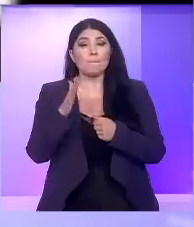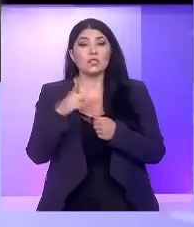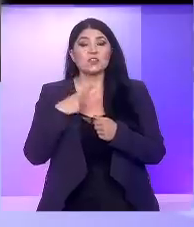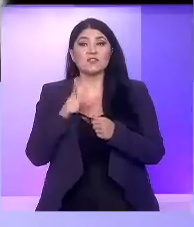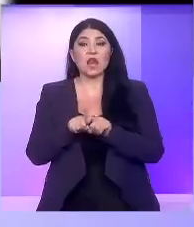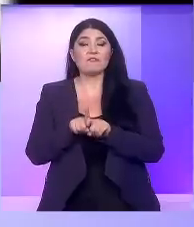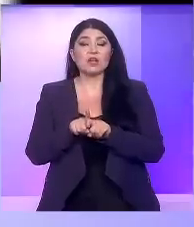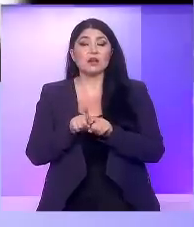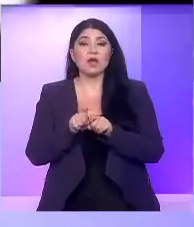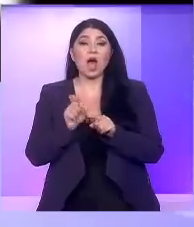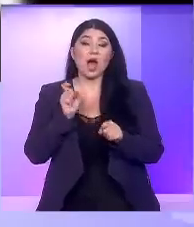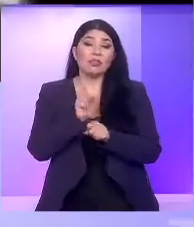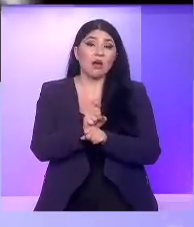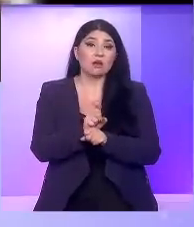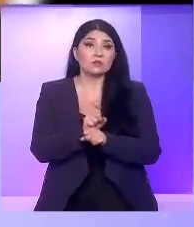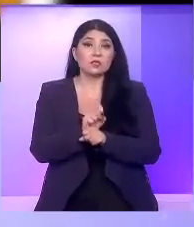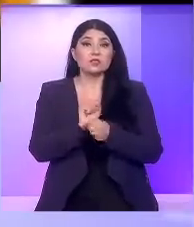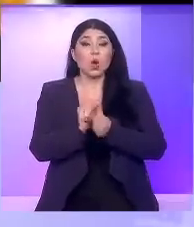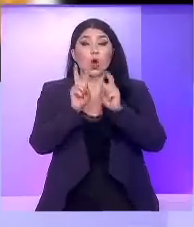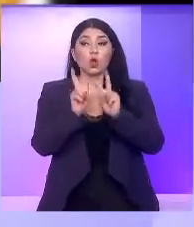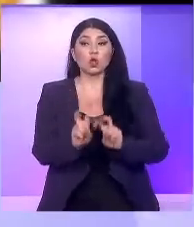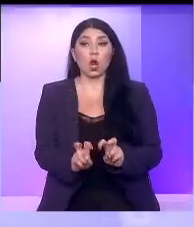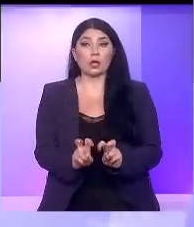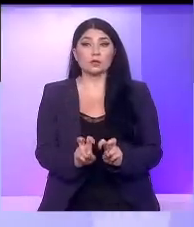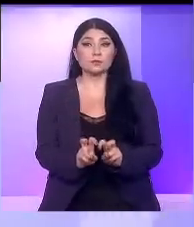putea fi controlată sau atacată. Cu alte cuvinte,